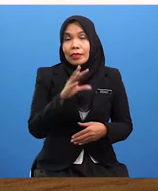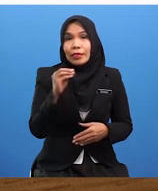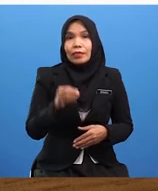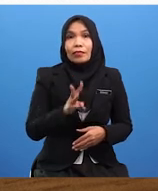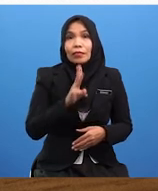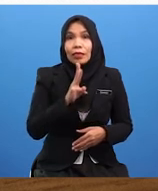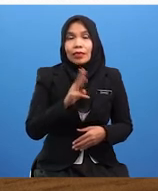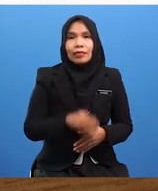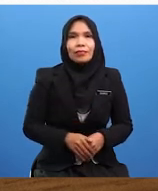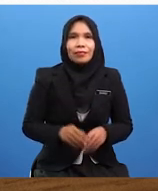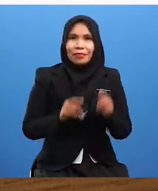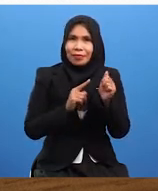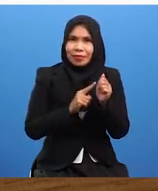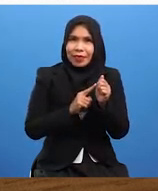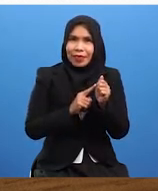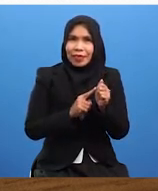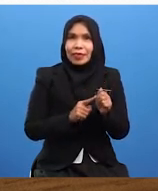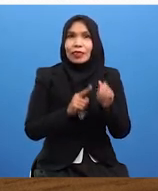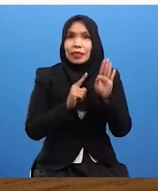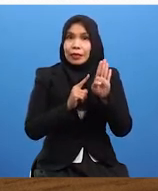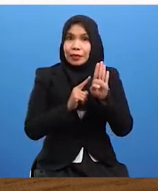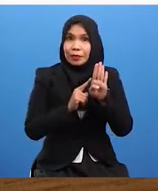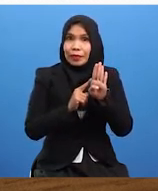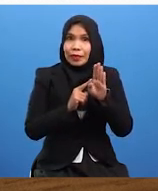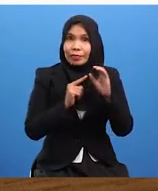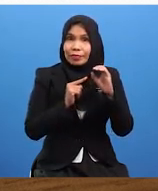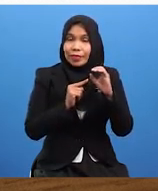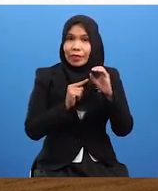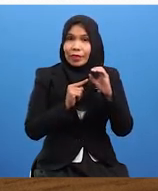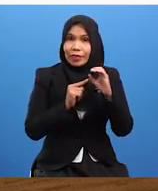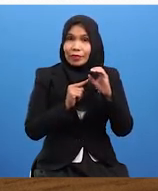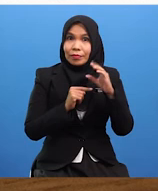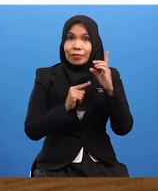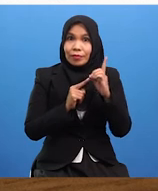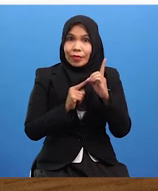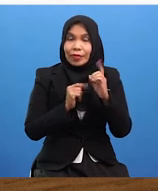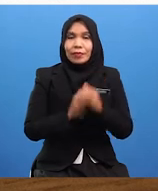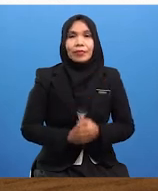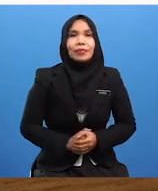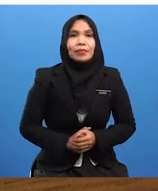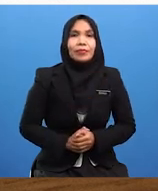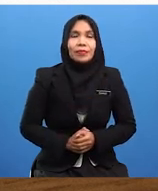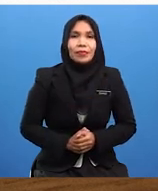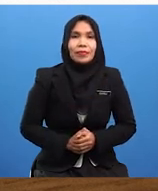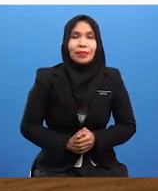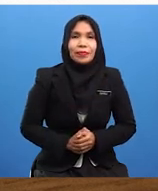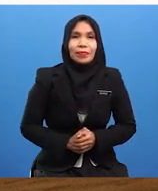Cetakan planograf. C. Cetakan benaman. D. Cetakan